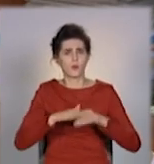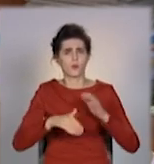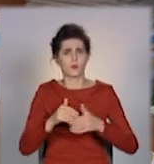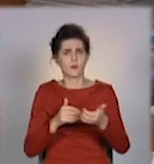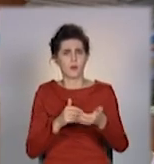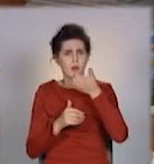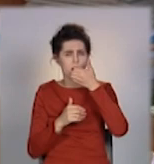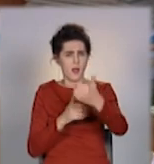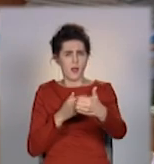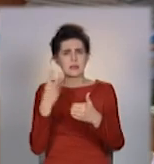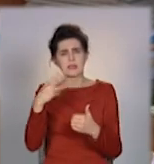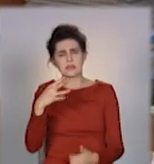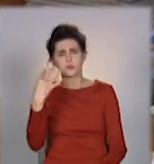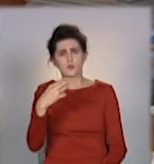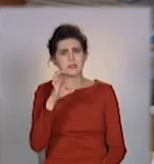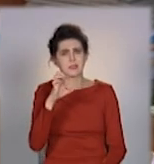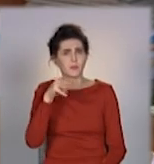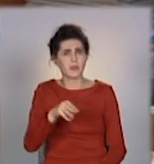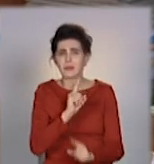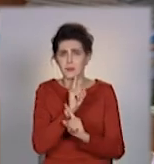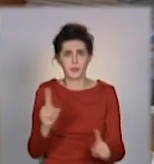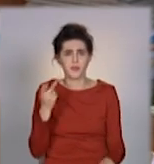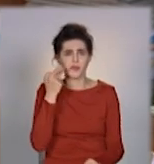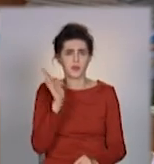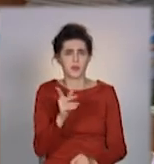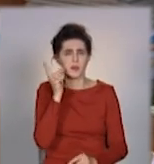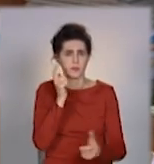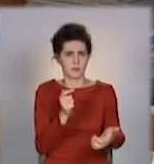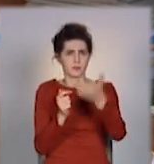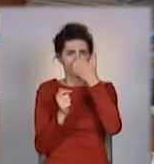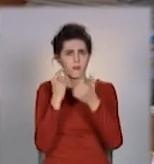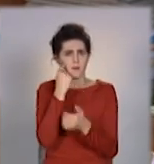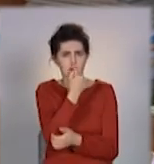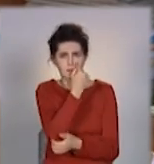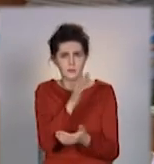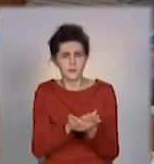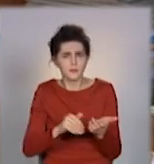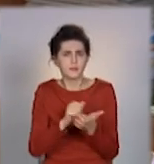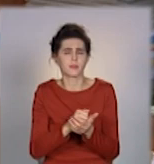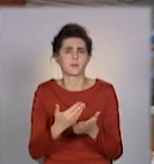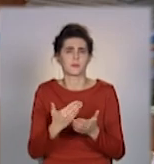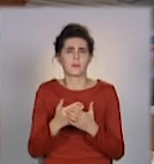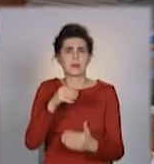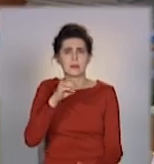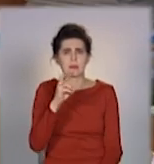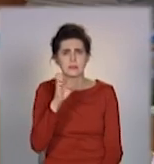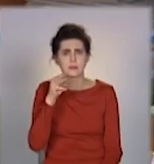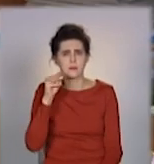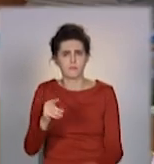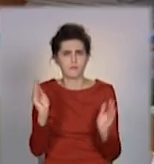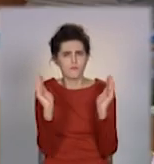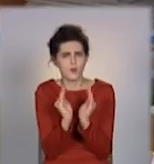на расстоянии 30-40 сантиметров от себя, плюс текст там будет уменьшенный. Даже